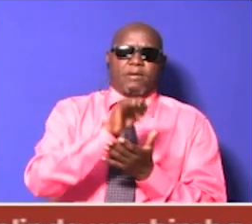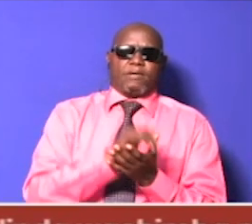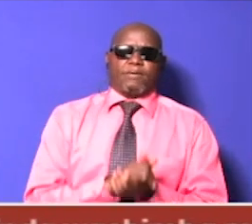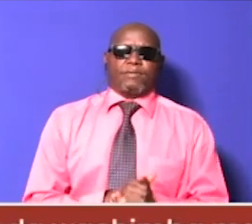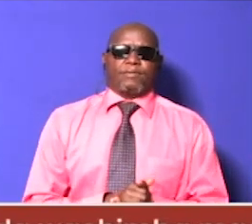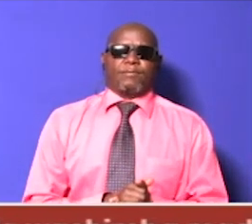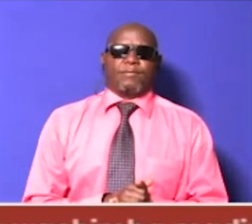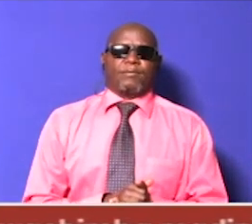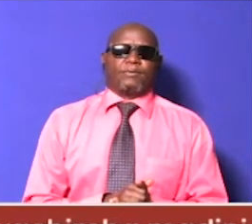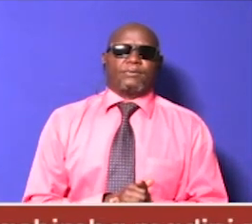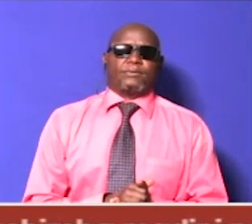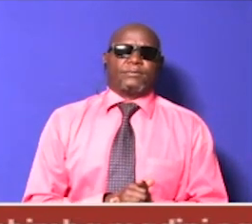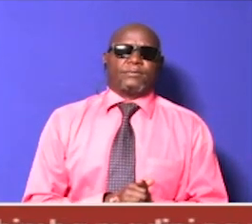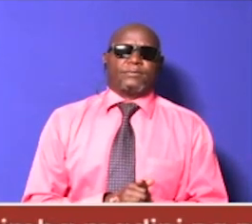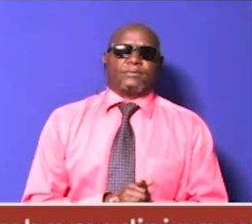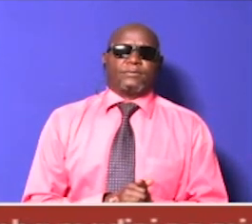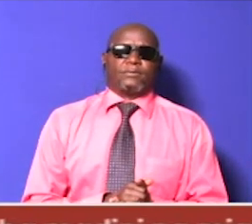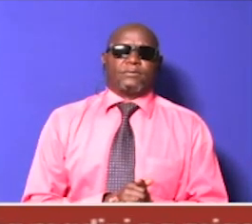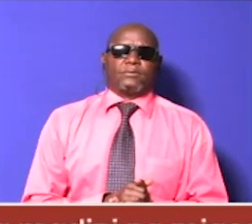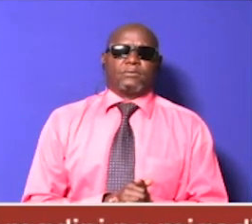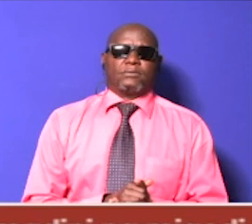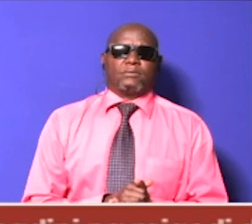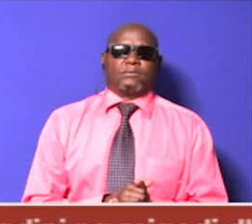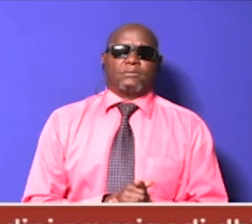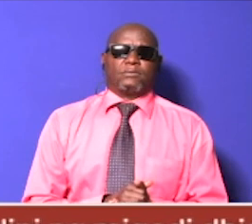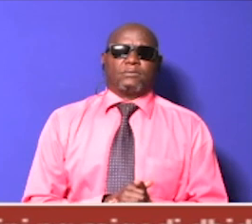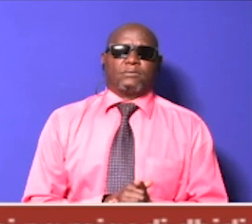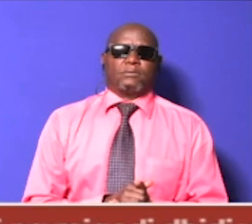na kusaidia kupanua biashara pia ya